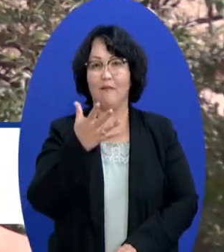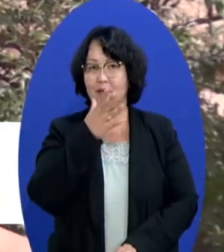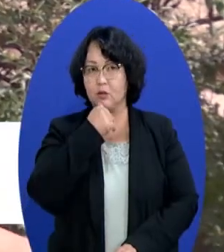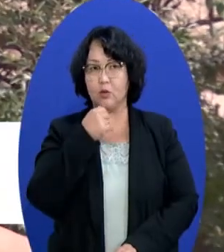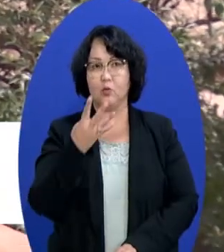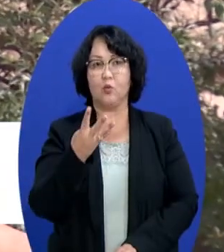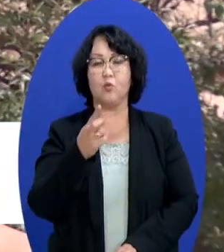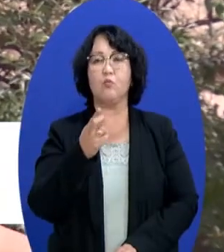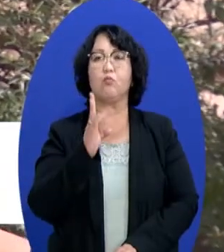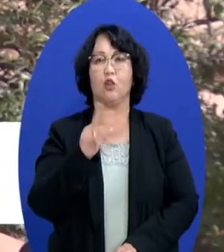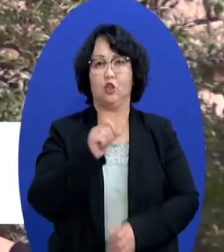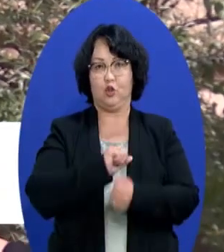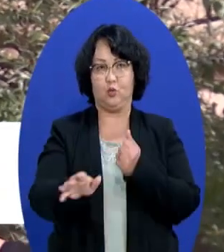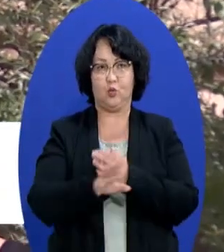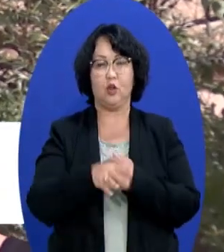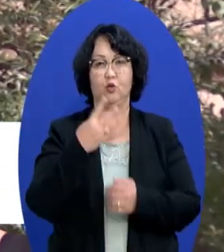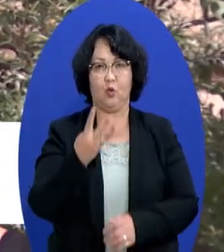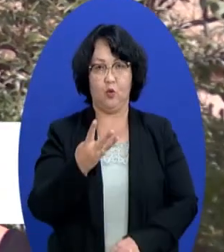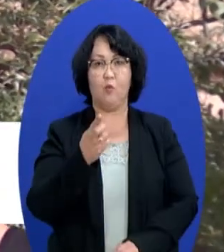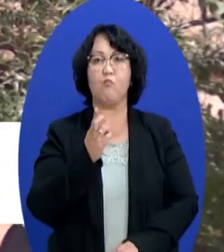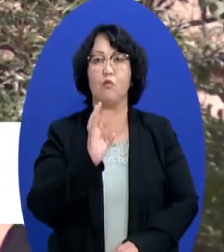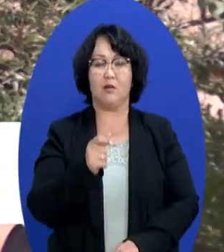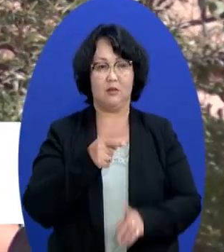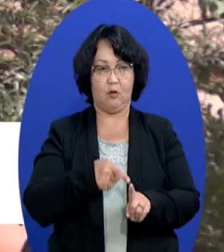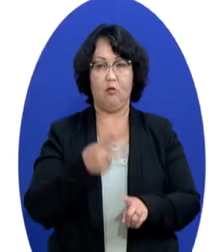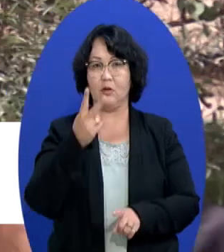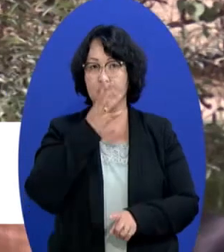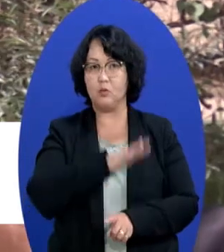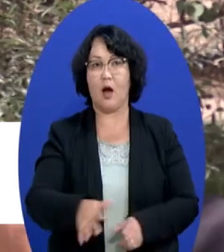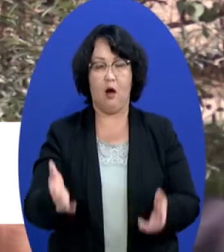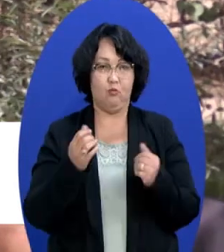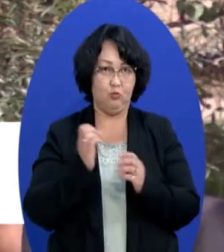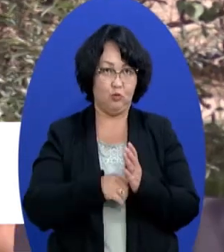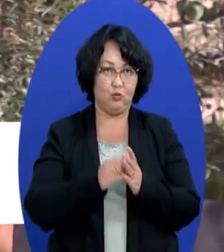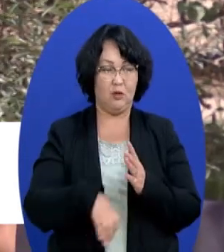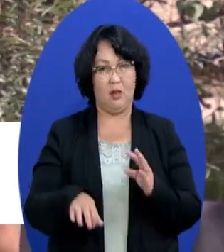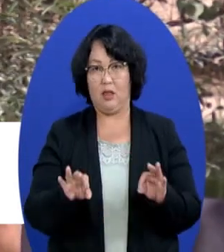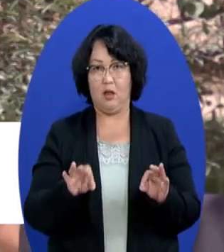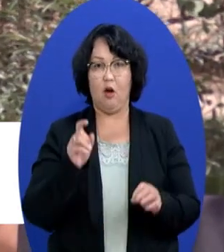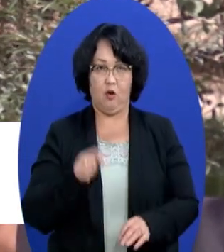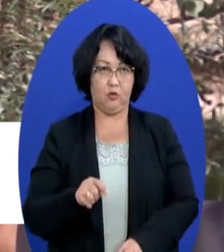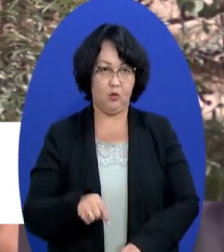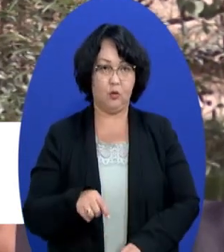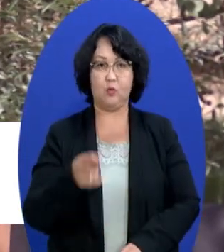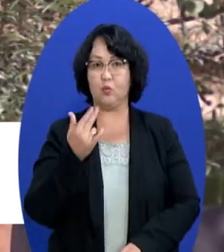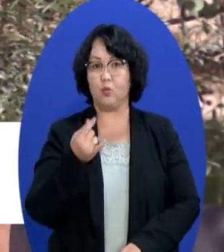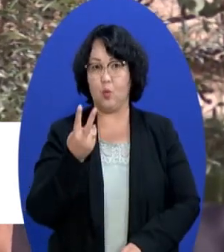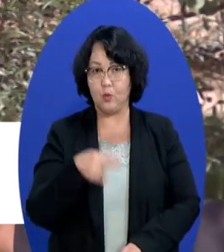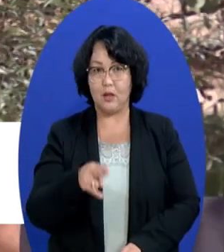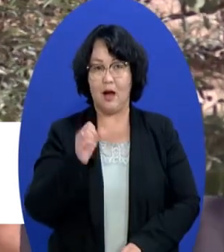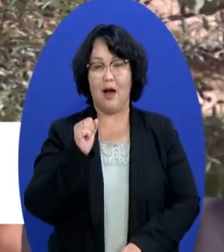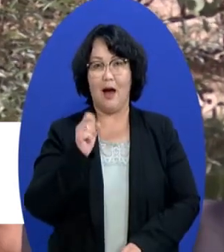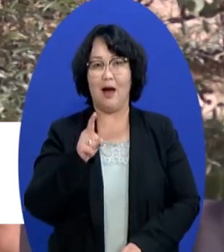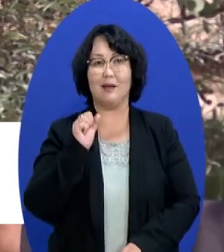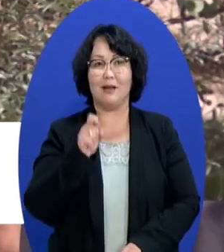төгссөн байгаа. Тэгэхээр 4 бүлгийн хэмжээнд 2 настай хүүхд давхар байсан. Тэгэхээр одоо байгаа нөгөө дунд хахлах бэлтгэл